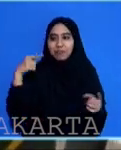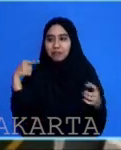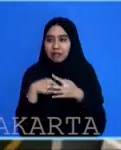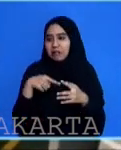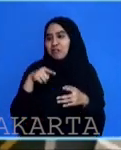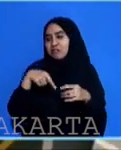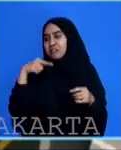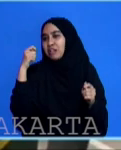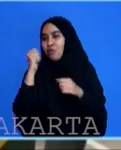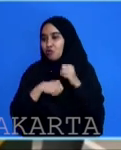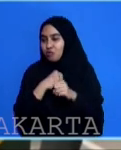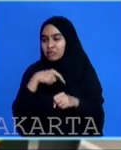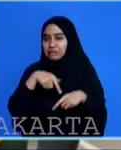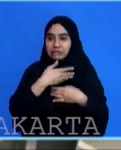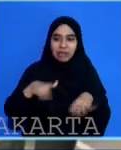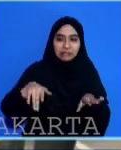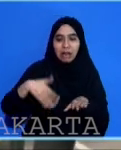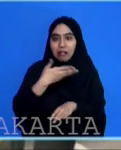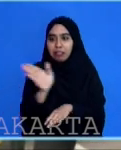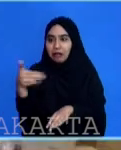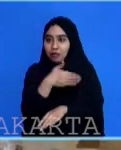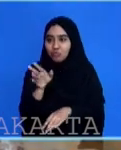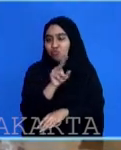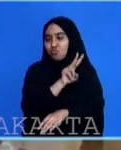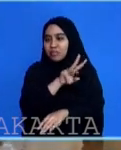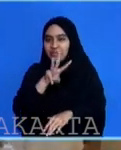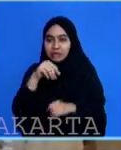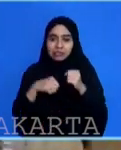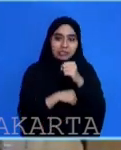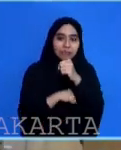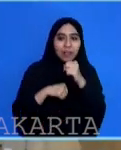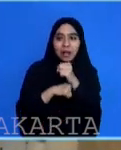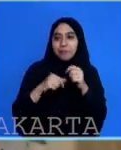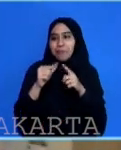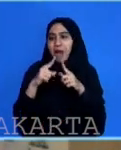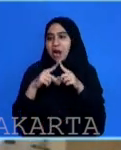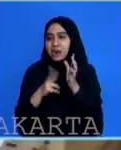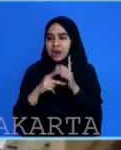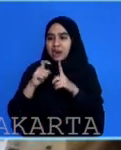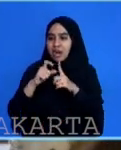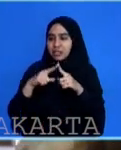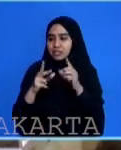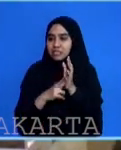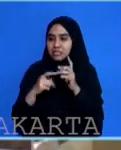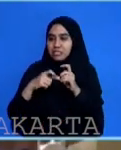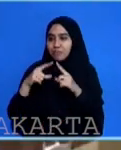antaranya Kelok 23 dan Jembatan Pandan Simo Parangtritis. Demikian Aditya Putra Tama TVRI Yogyakarta melaporkan dari